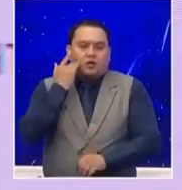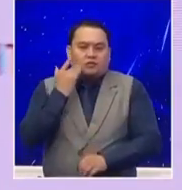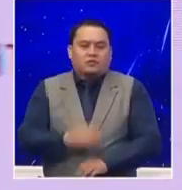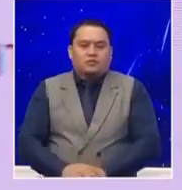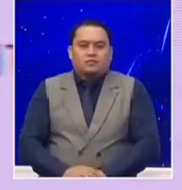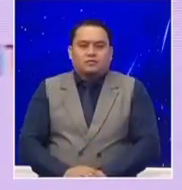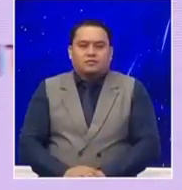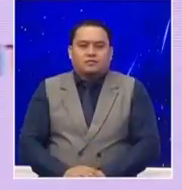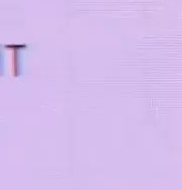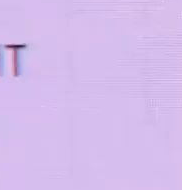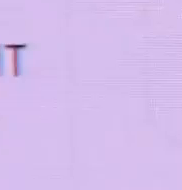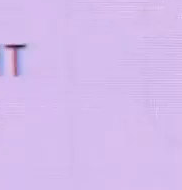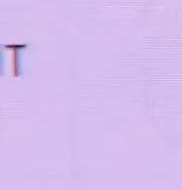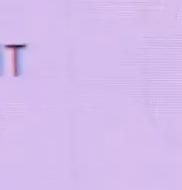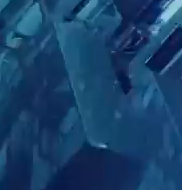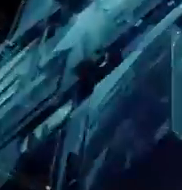сообщении.